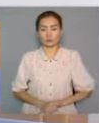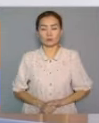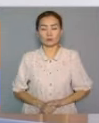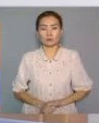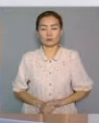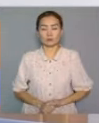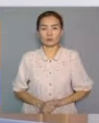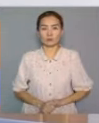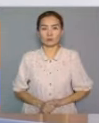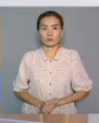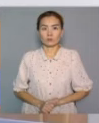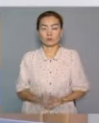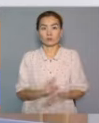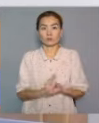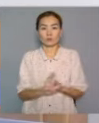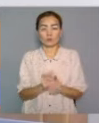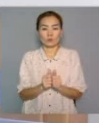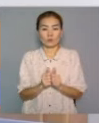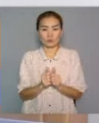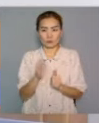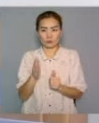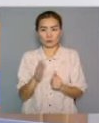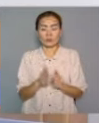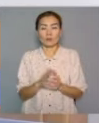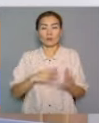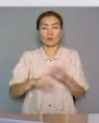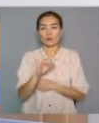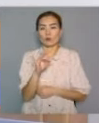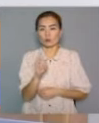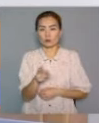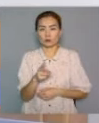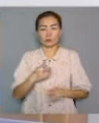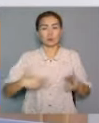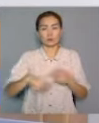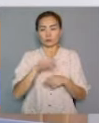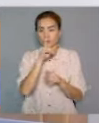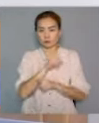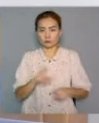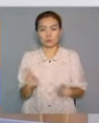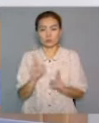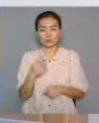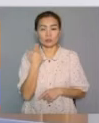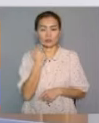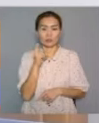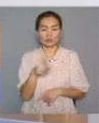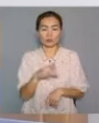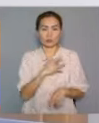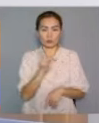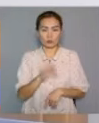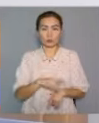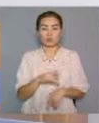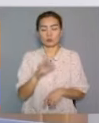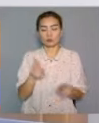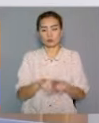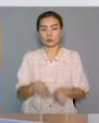сабағында. Енді бұл жерде міндетті түрде дистанция сақталады. Дистанция болады. Барлық сабағымды да мен олай өткізем деп айта алмаймын. Кейбір сабақтарда да талап